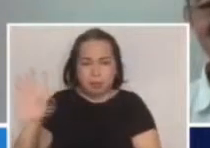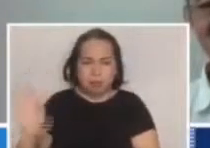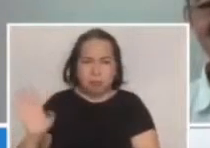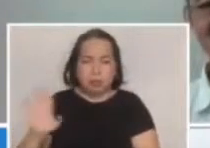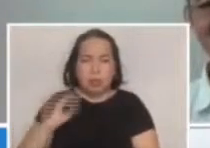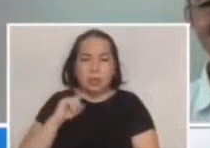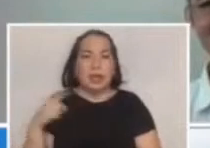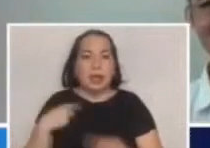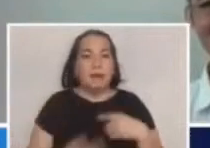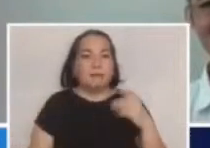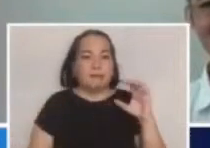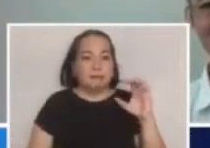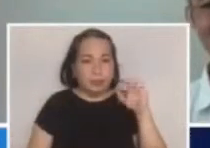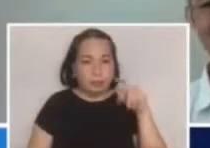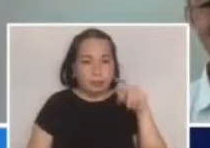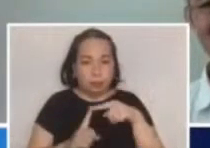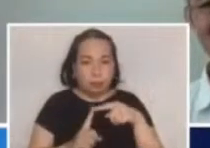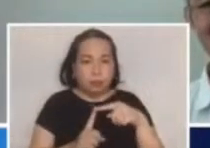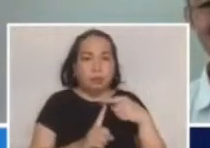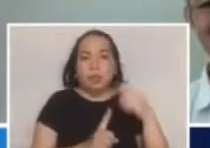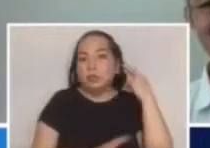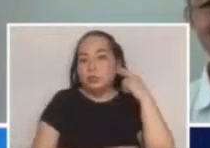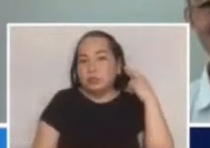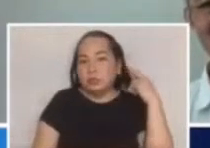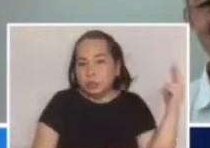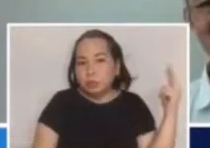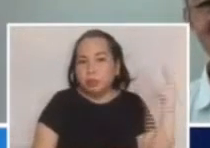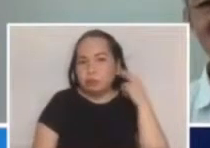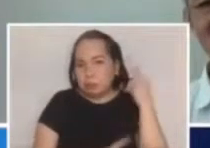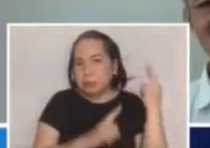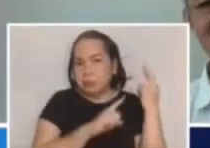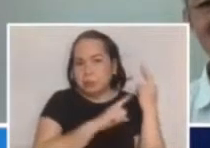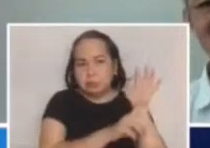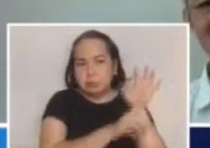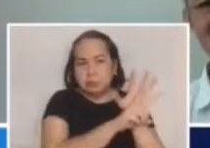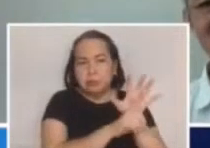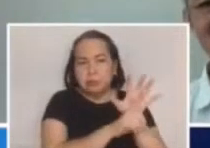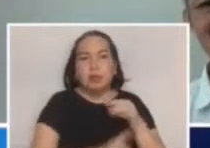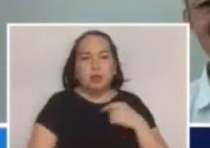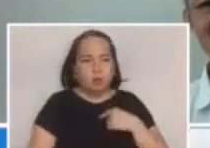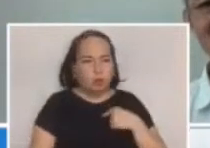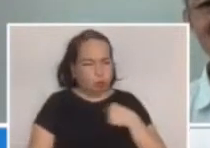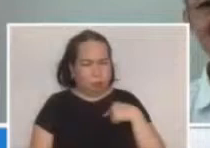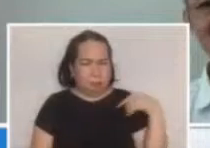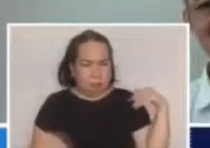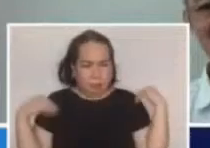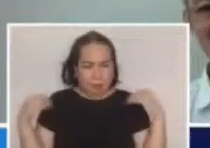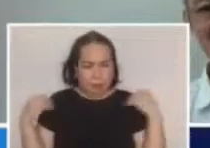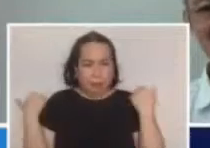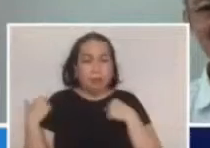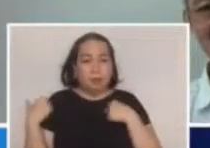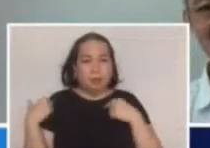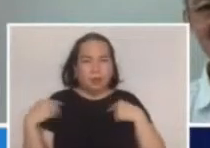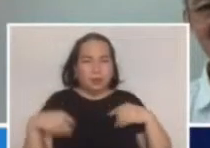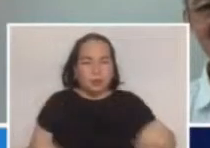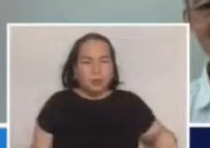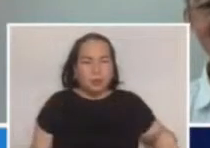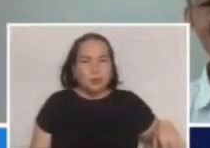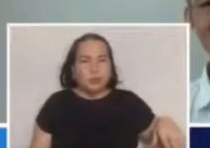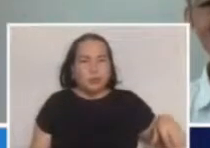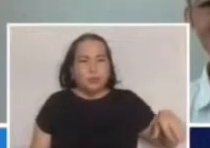sa radyo. So iba't ibang klase, iba't ibang approach. Kaya kami ay nananawagan. Ito